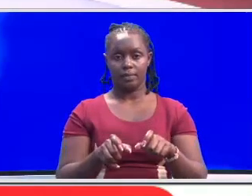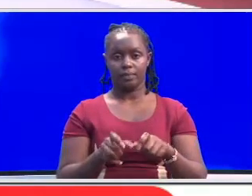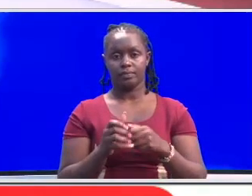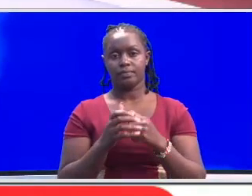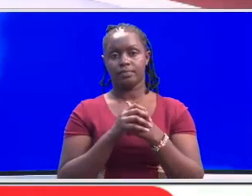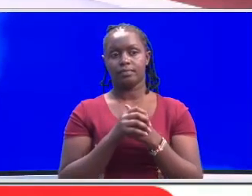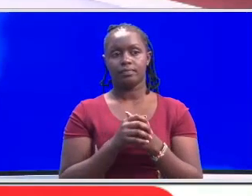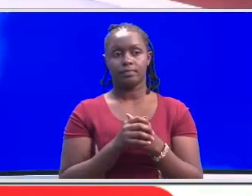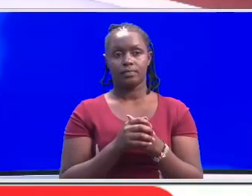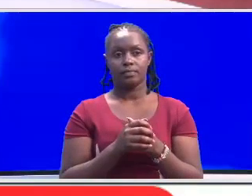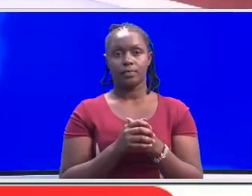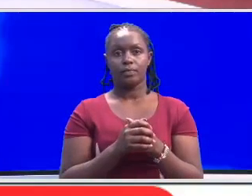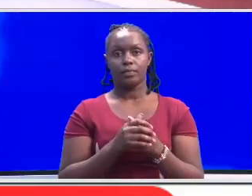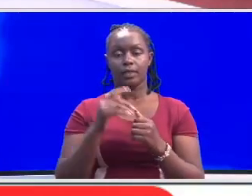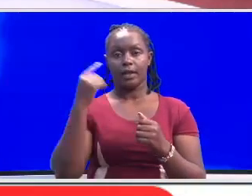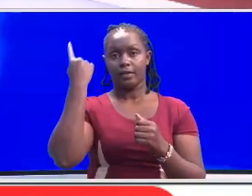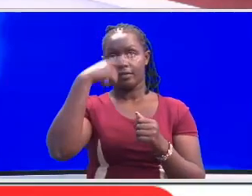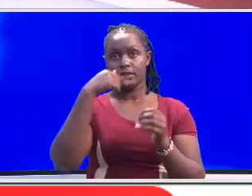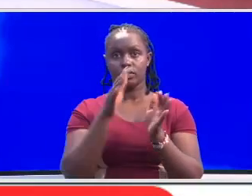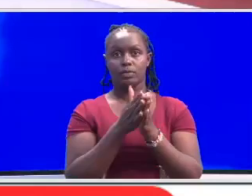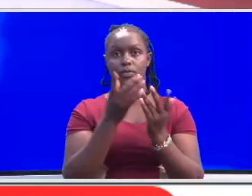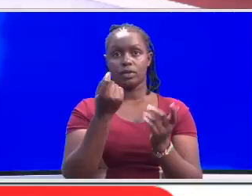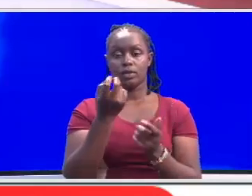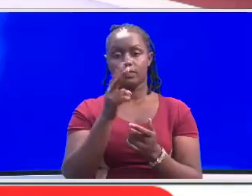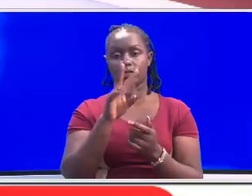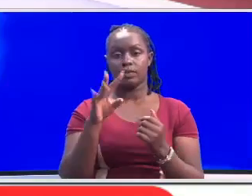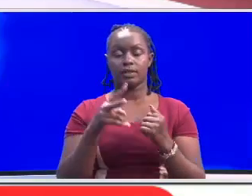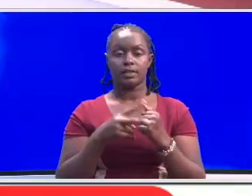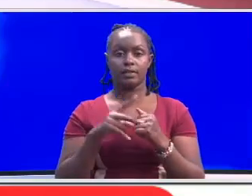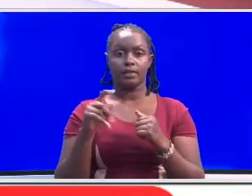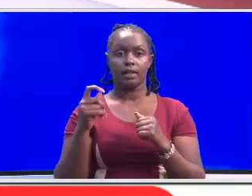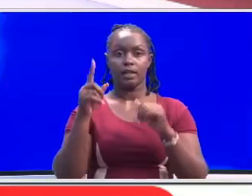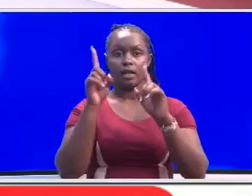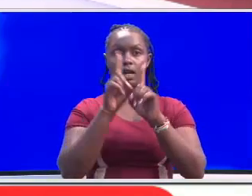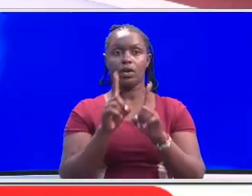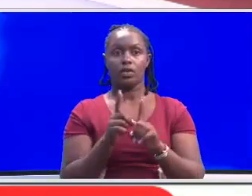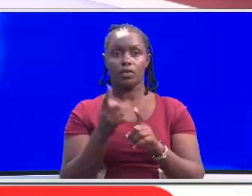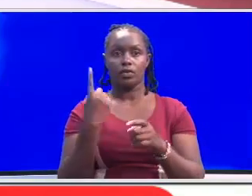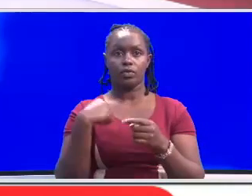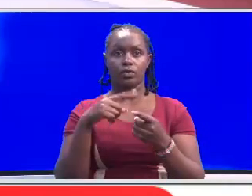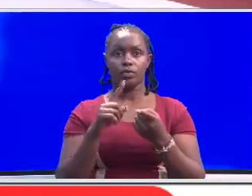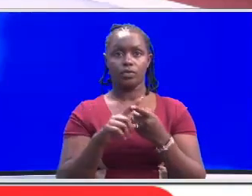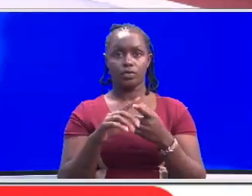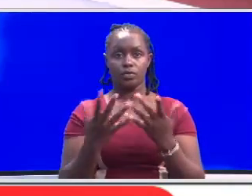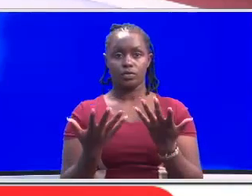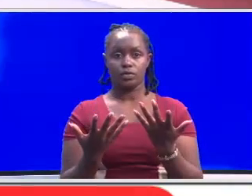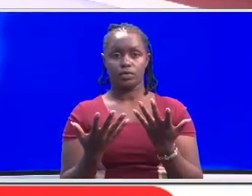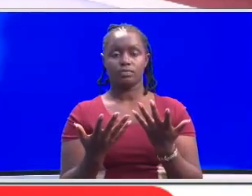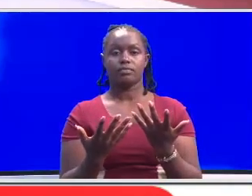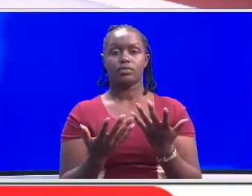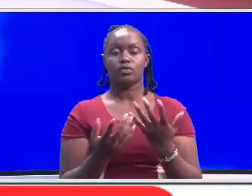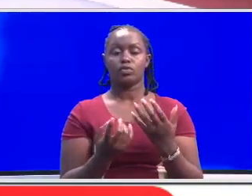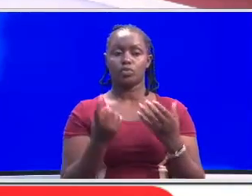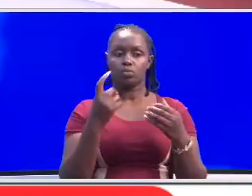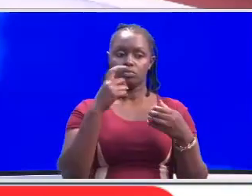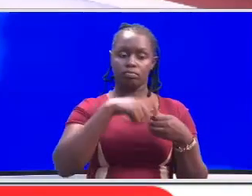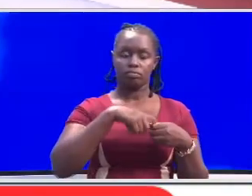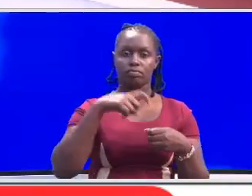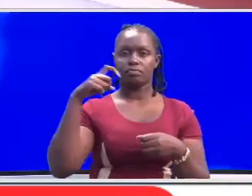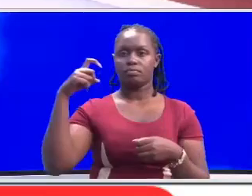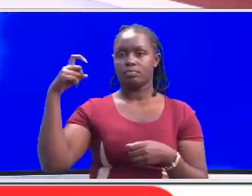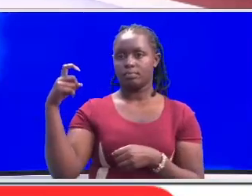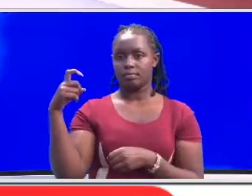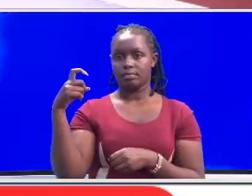zetu za kijamii pale Facebook TV47 Kenya, na vile vile mtazamaji unaingia kwenye X ama ukipenda akaunti ya